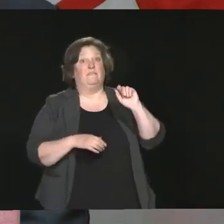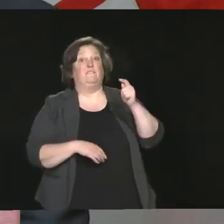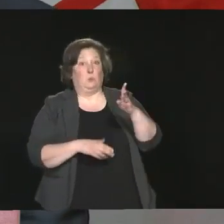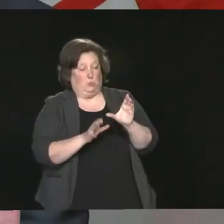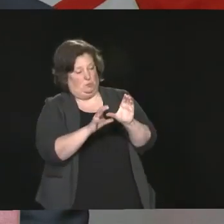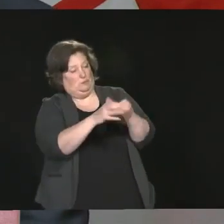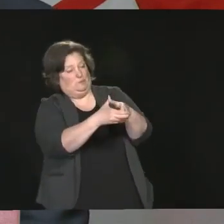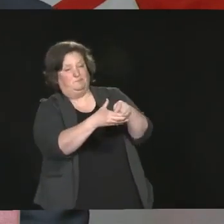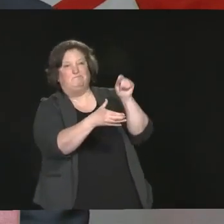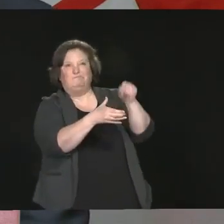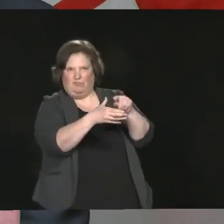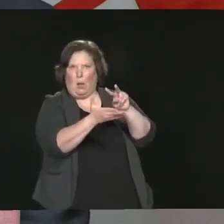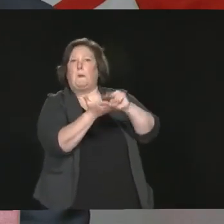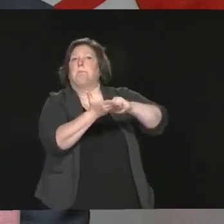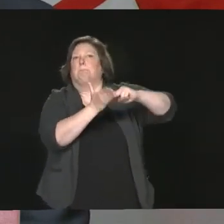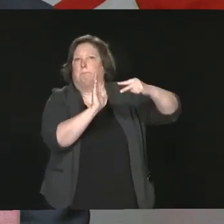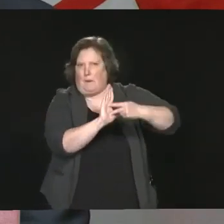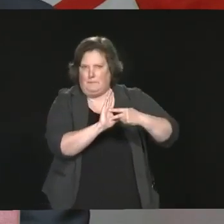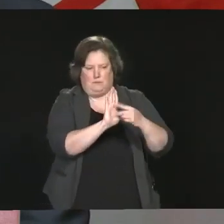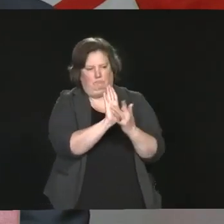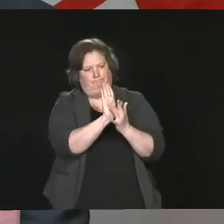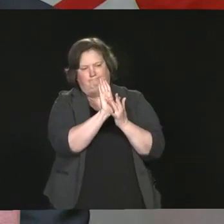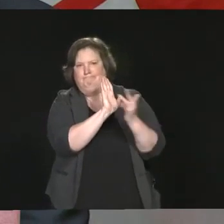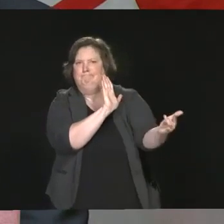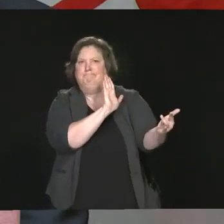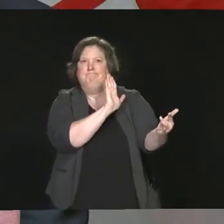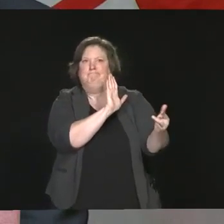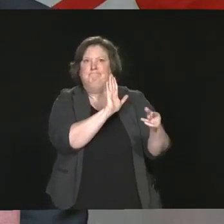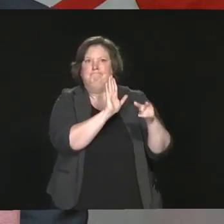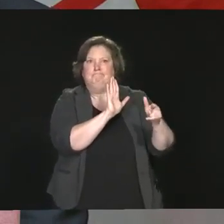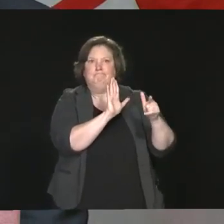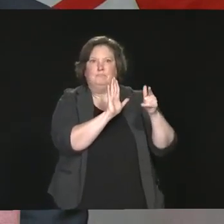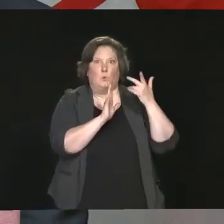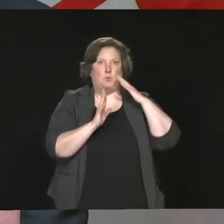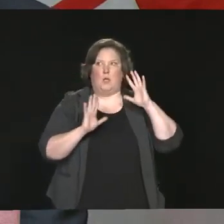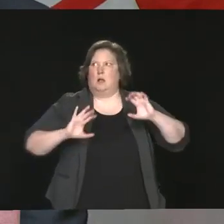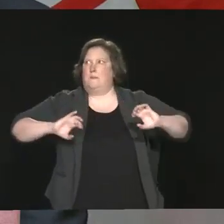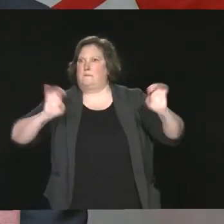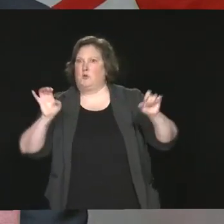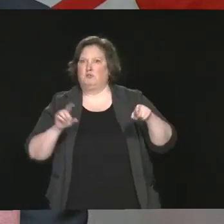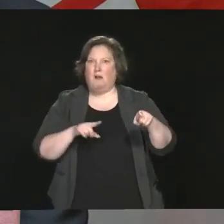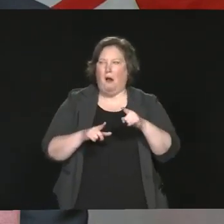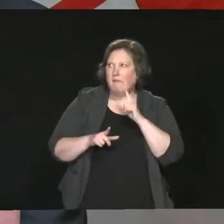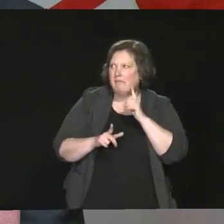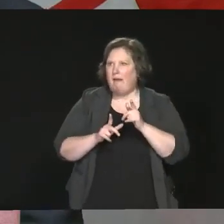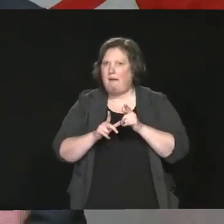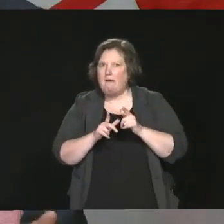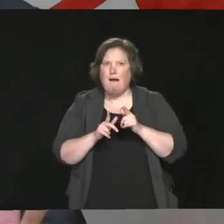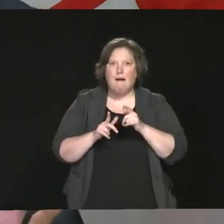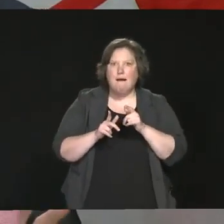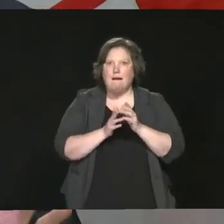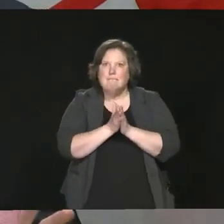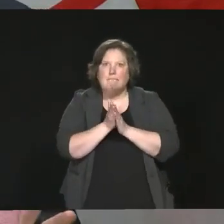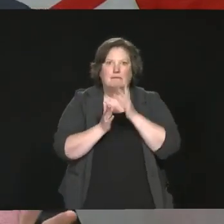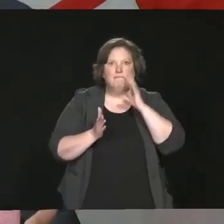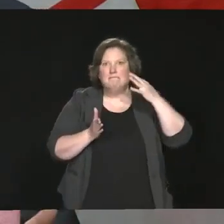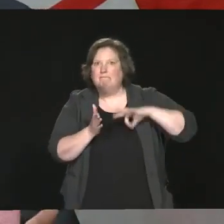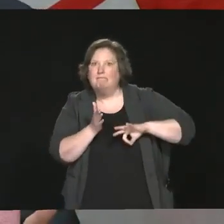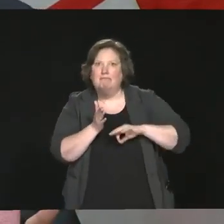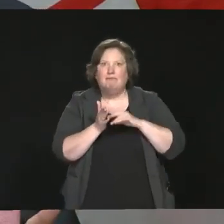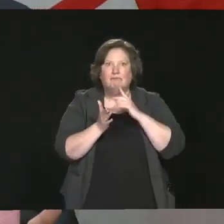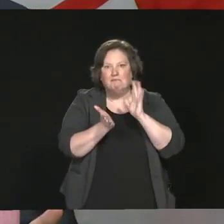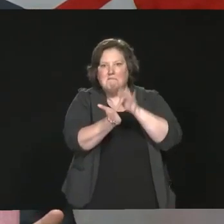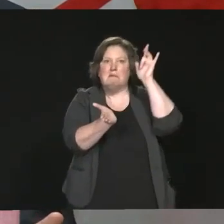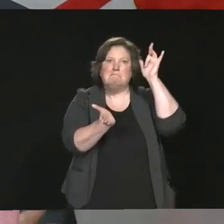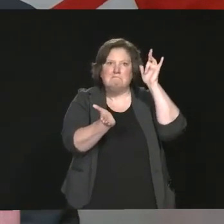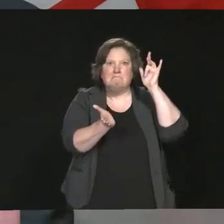non exceptionnels pour tirer avantage du système. Et là, heureusement, nous avons à la fois les agents